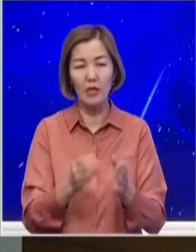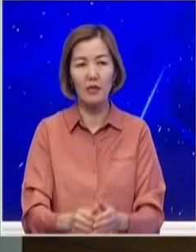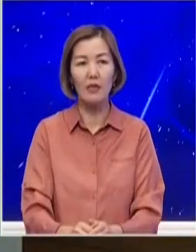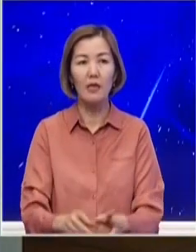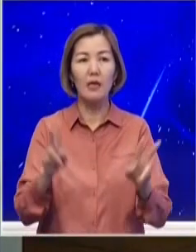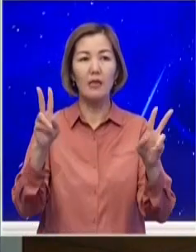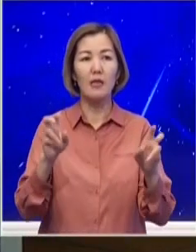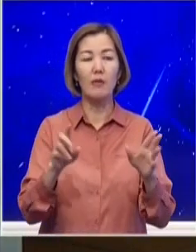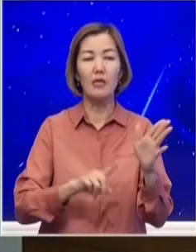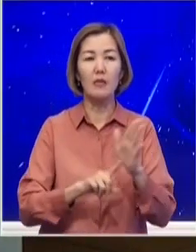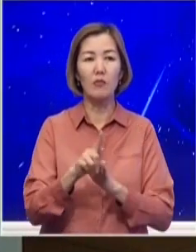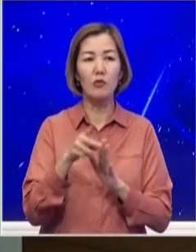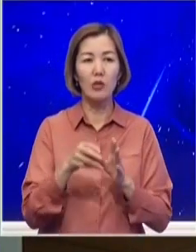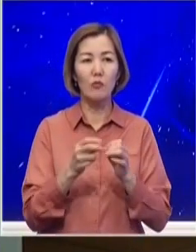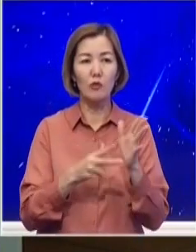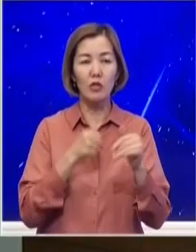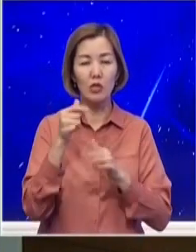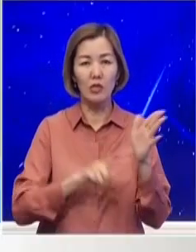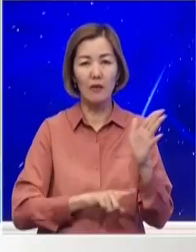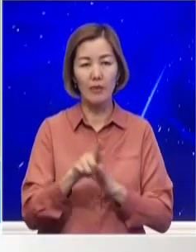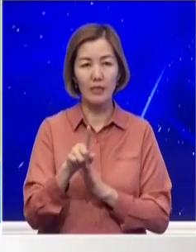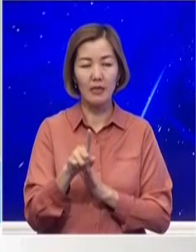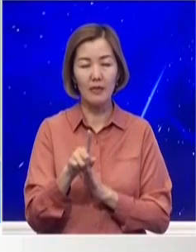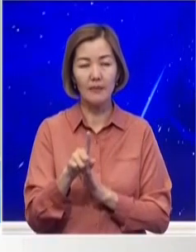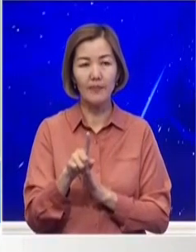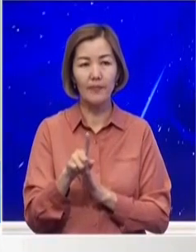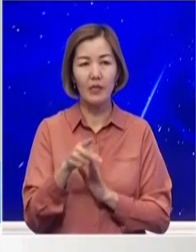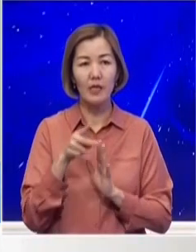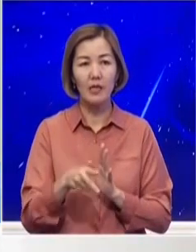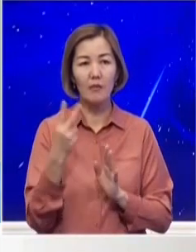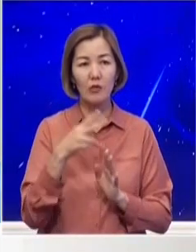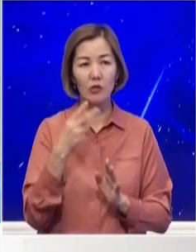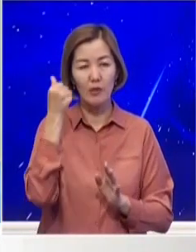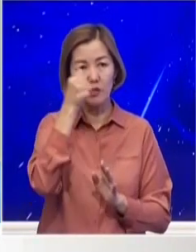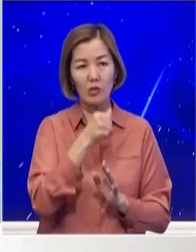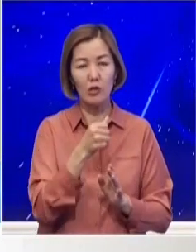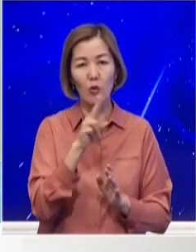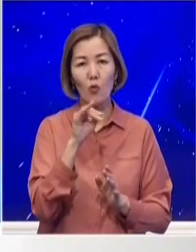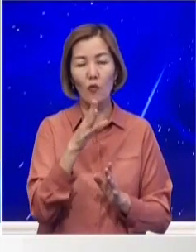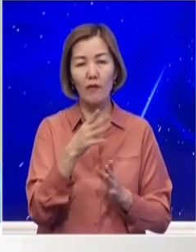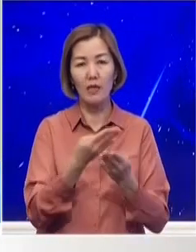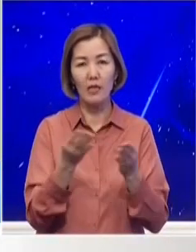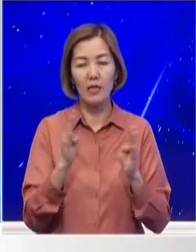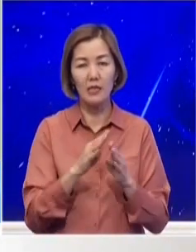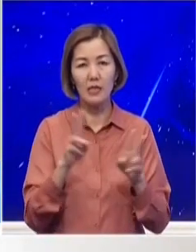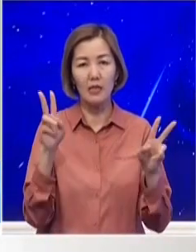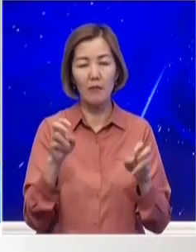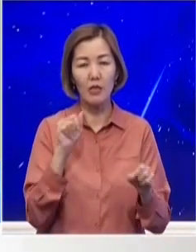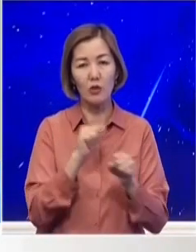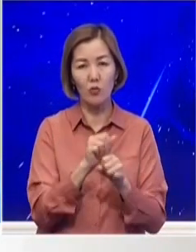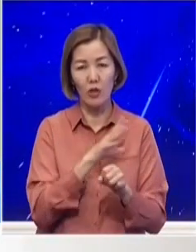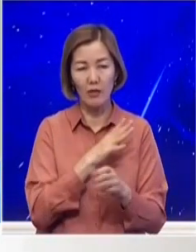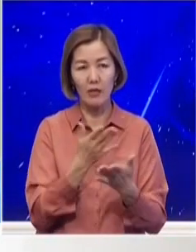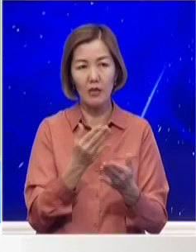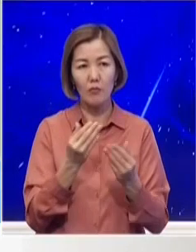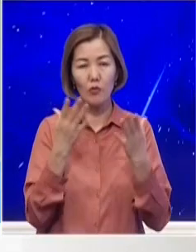Номинация өзінің бастауын 2008 жылы алған, бірақ 2020 жылғы ковид кезінде аталған номинация тоқтап қалды,